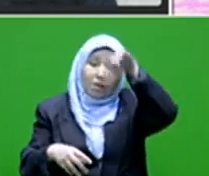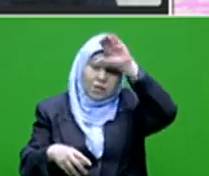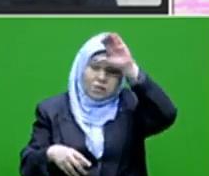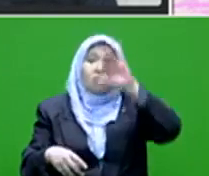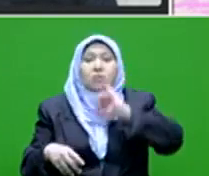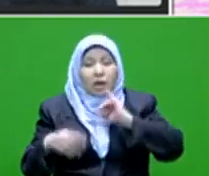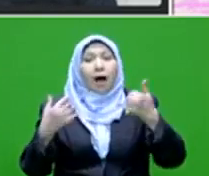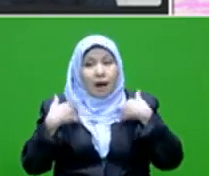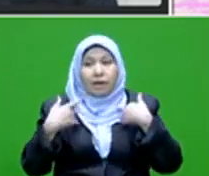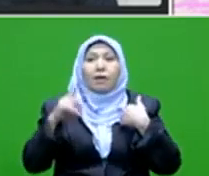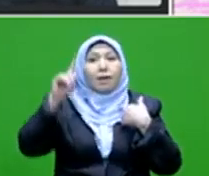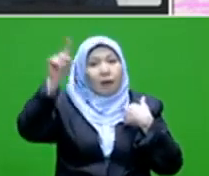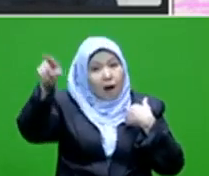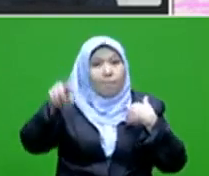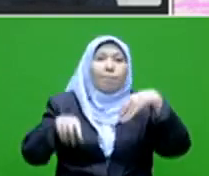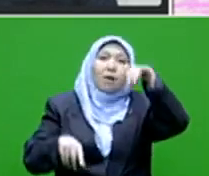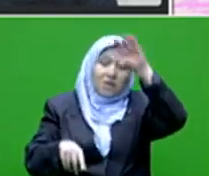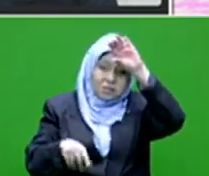di sana.